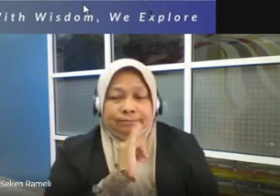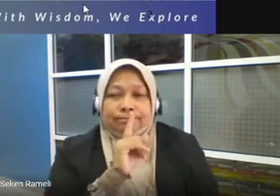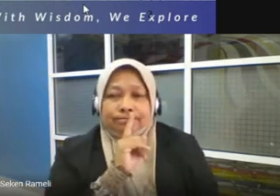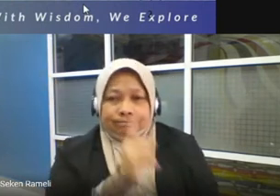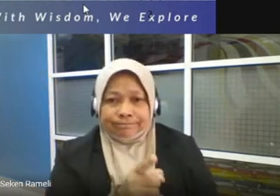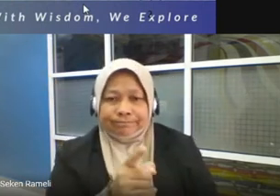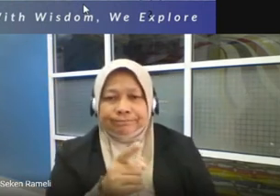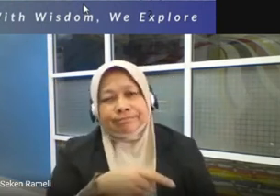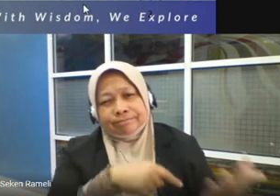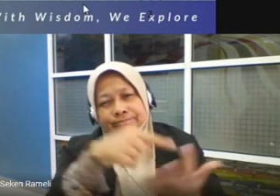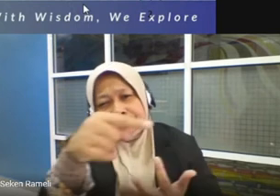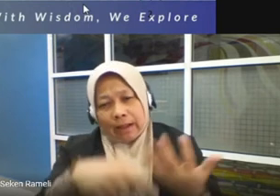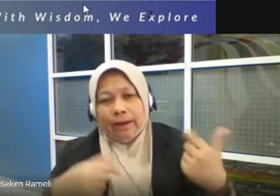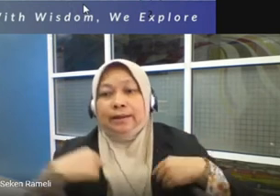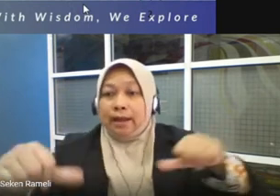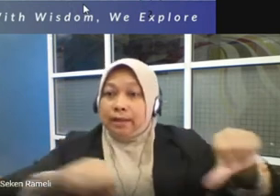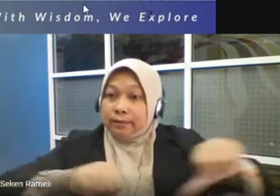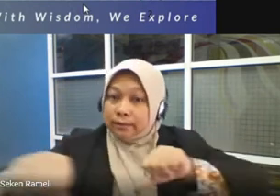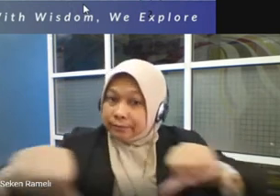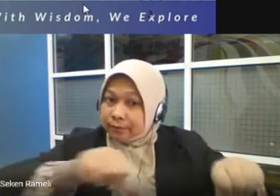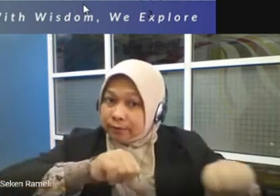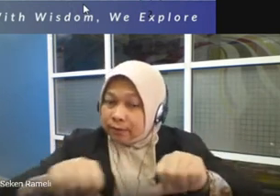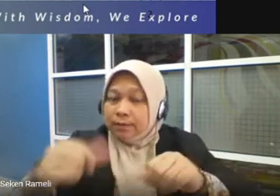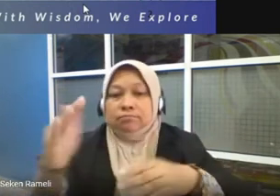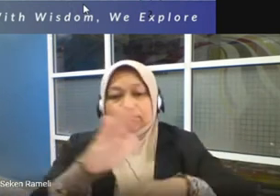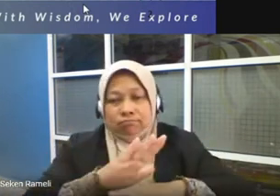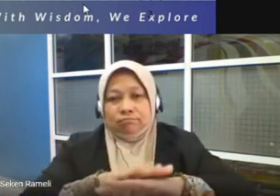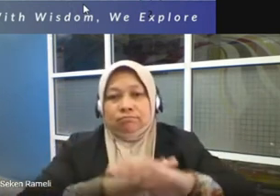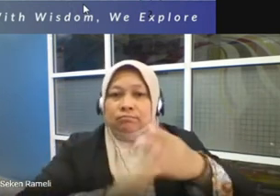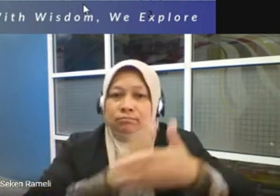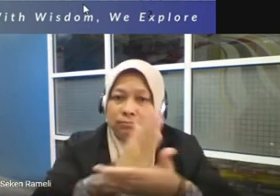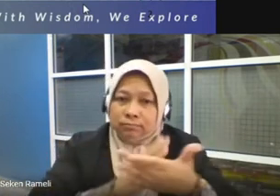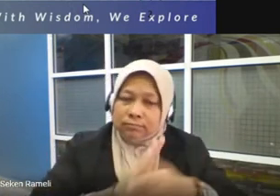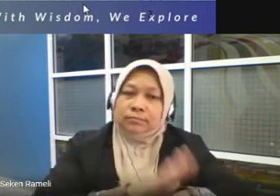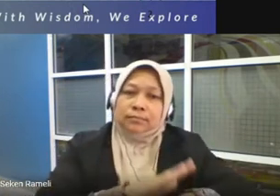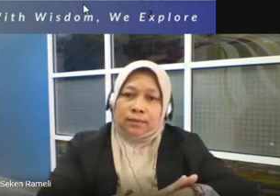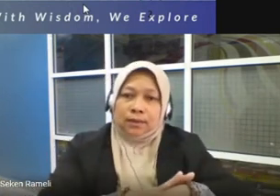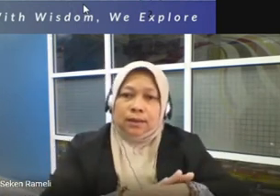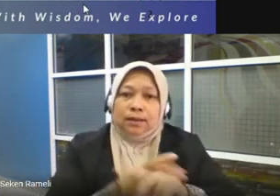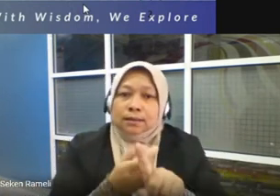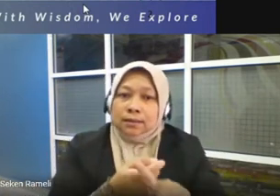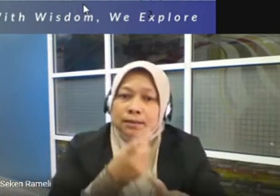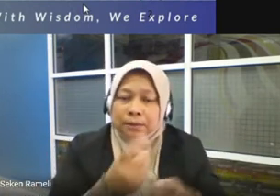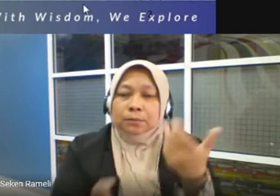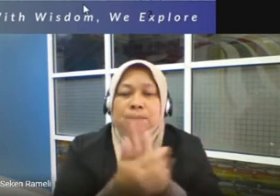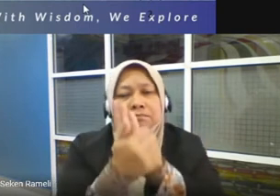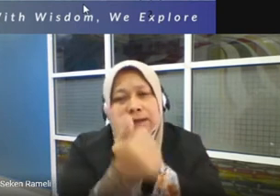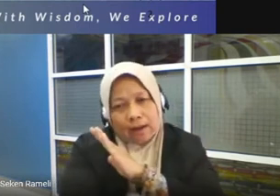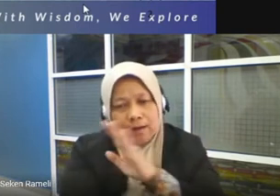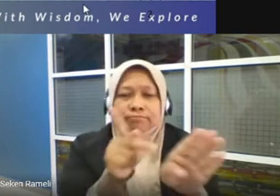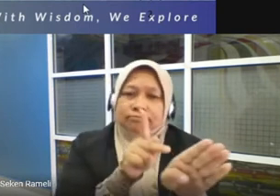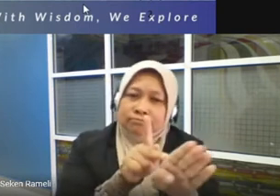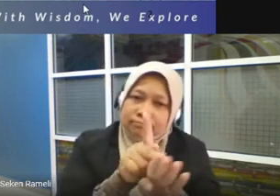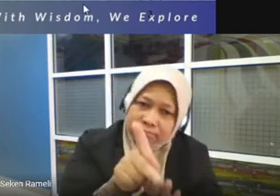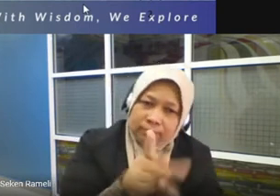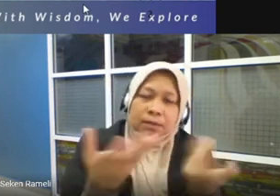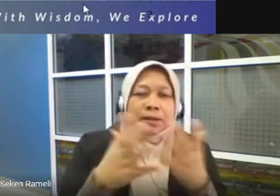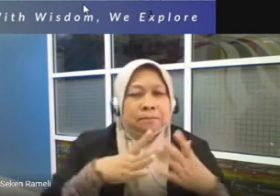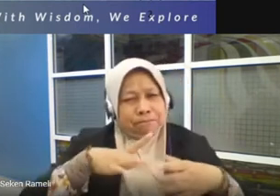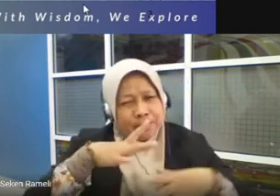antara ada aktiviti-aktiviti sampingan yang dibuat hasil daripada mungkin bakat ke, mungkin minat